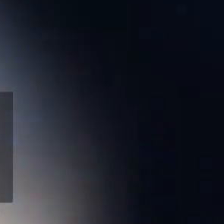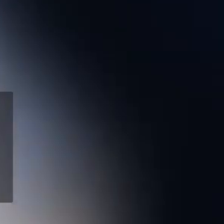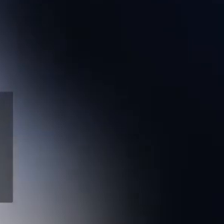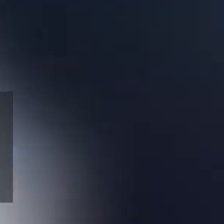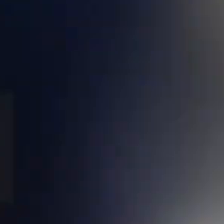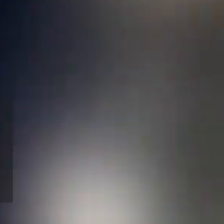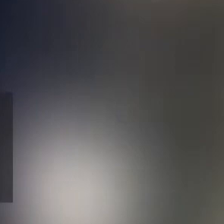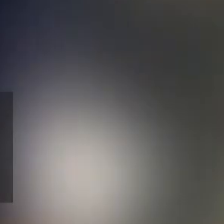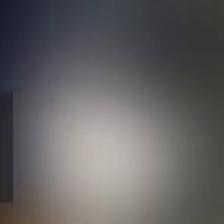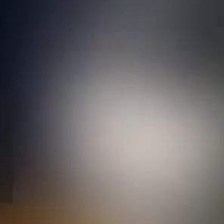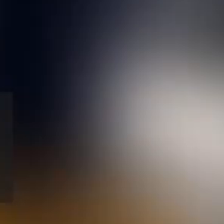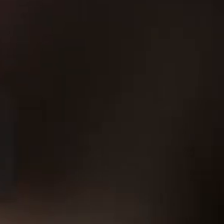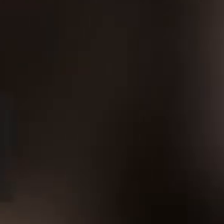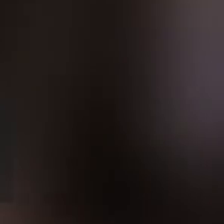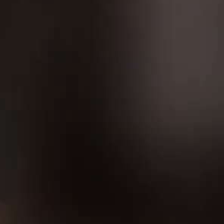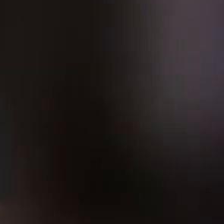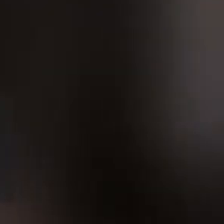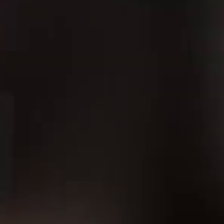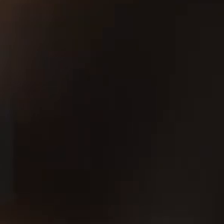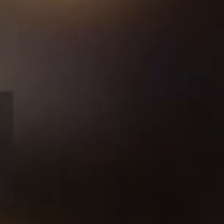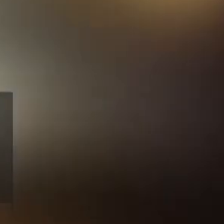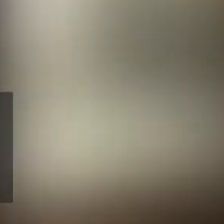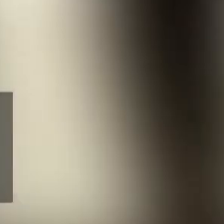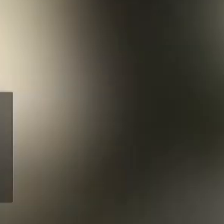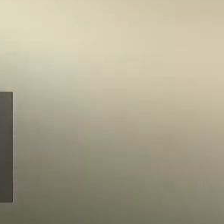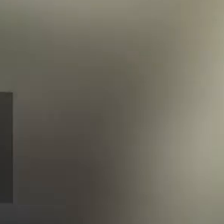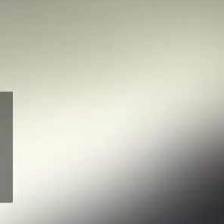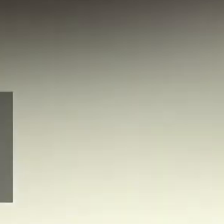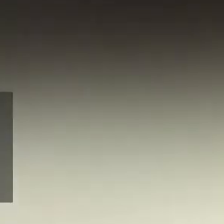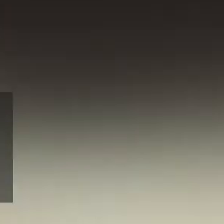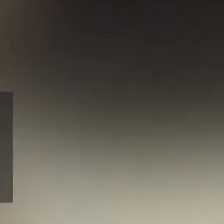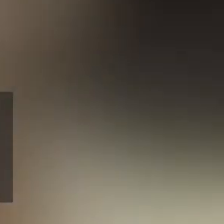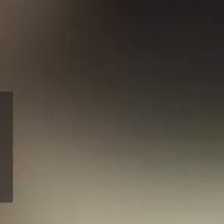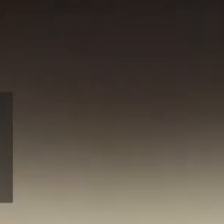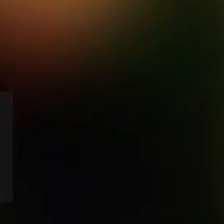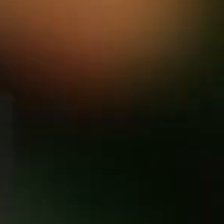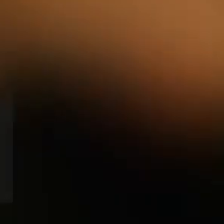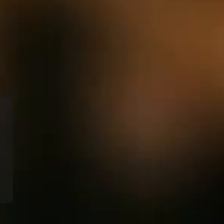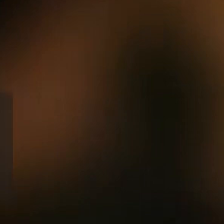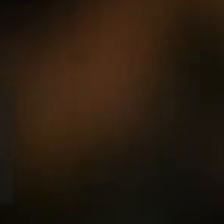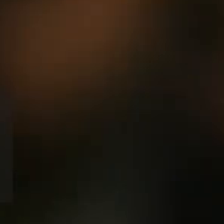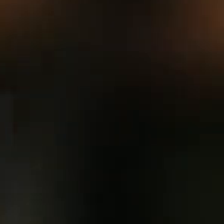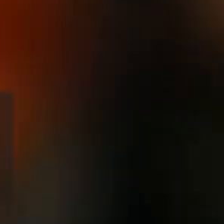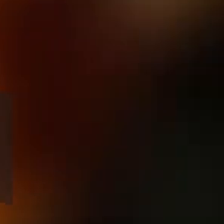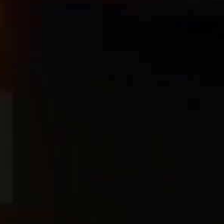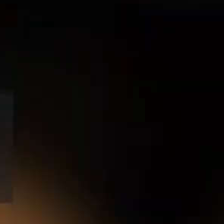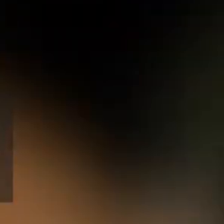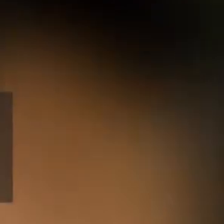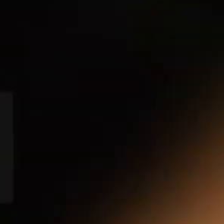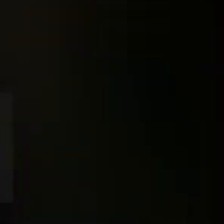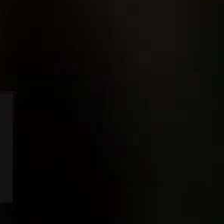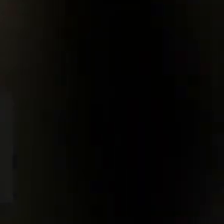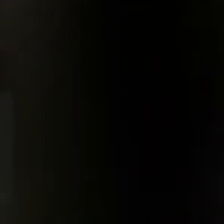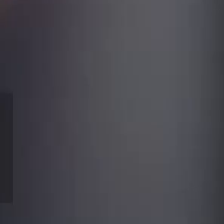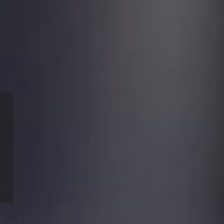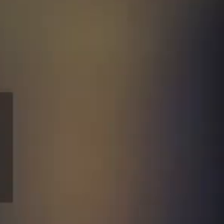бушует в регионе вот уже несколько дней. За это время из снежного плена спасатели вызволили порядка 5000 человек. О погибших и пострадавших не сообщается.